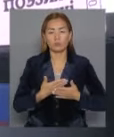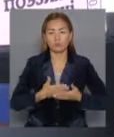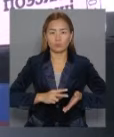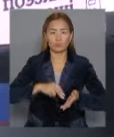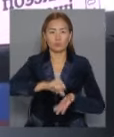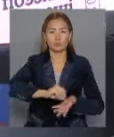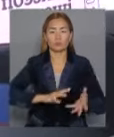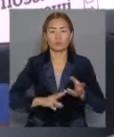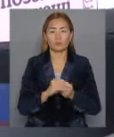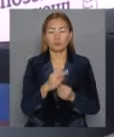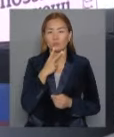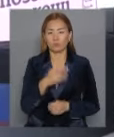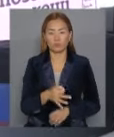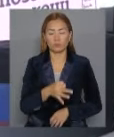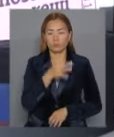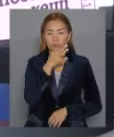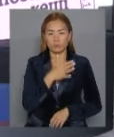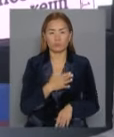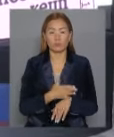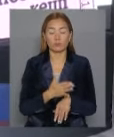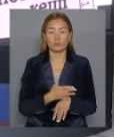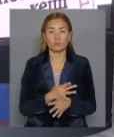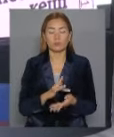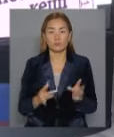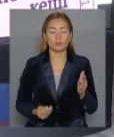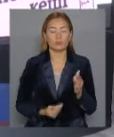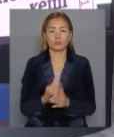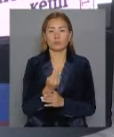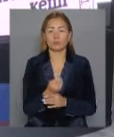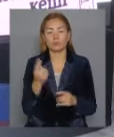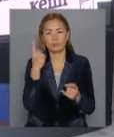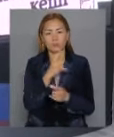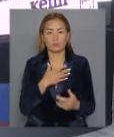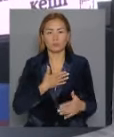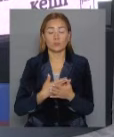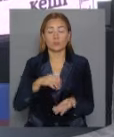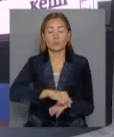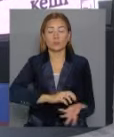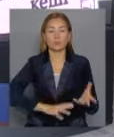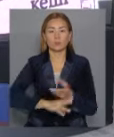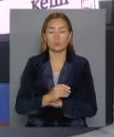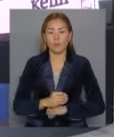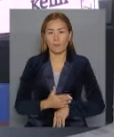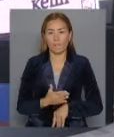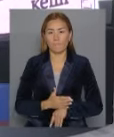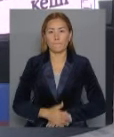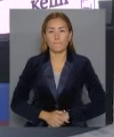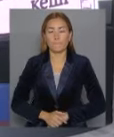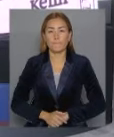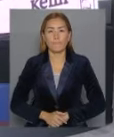жобаға қатысуға, қатысу үшін әлеуметтік желіге видеосын жариялап, жаңағыдай сондай бір уайым